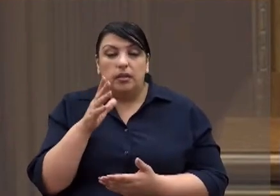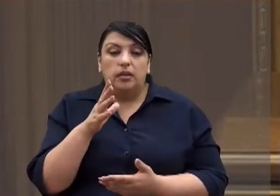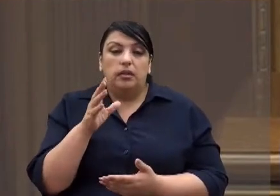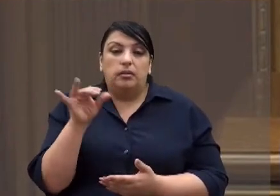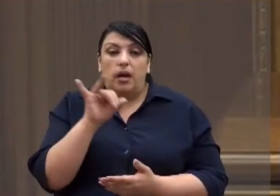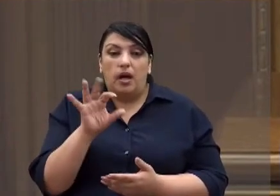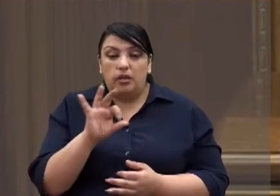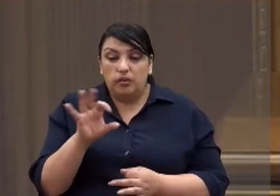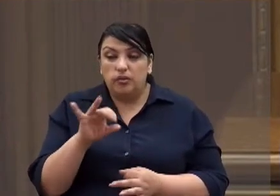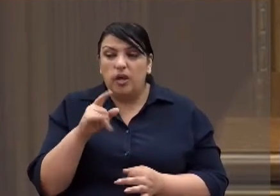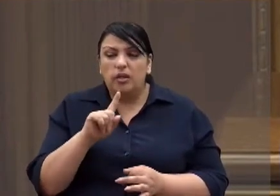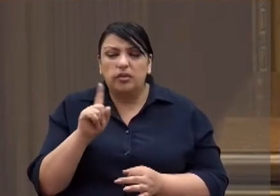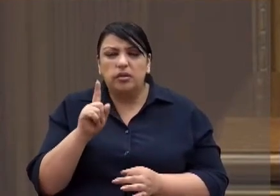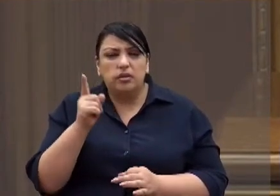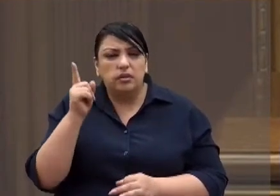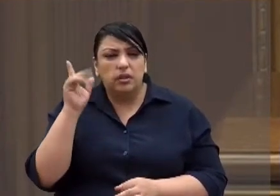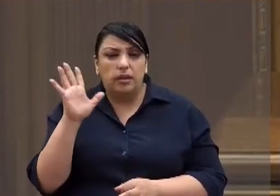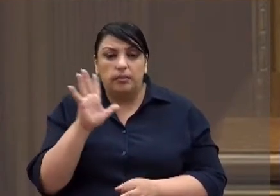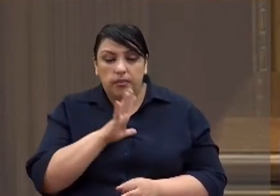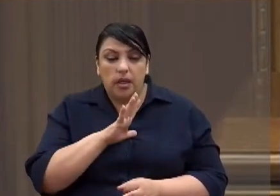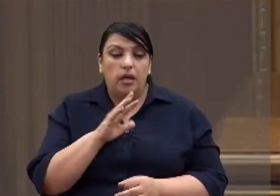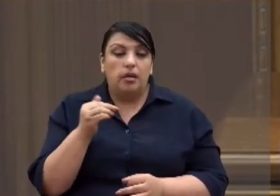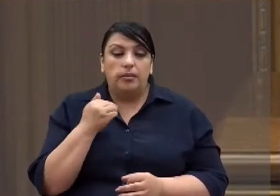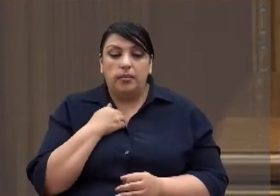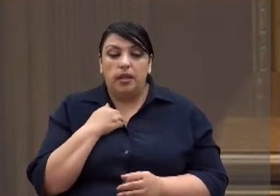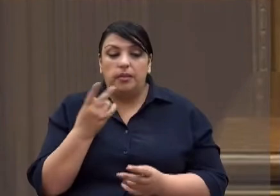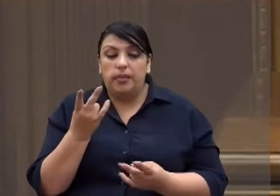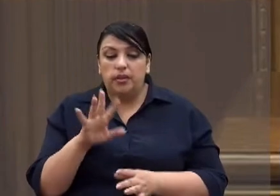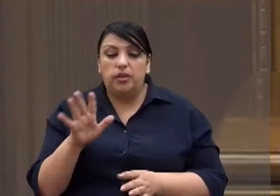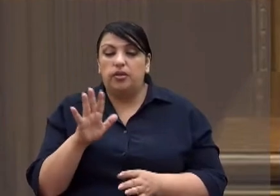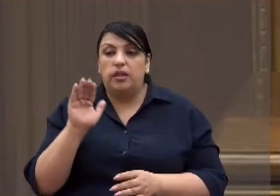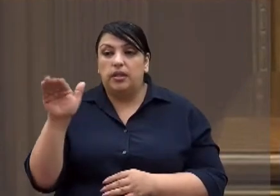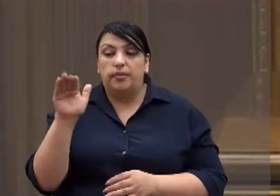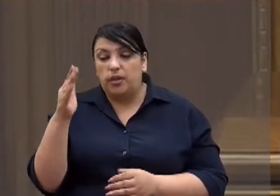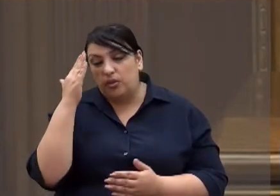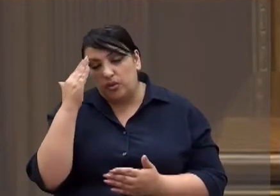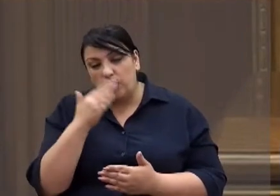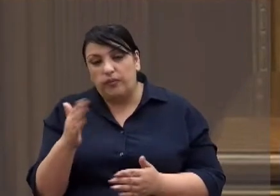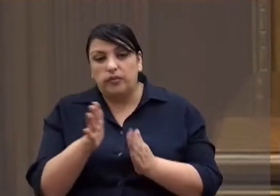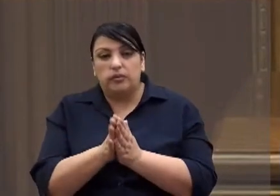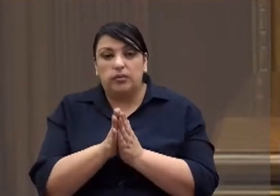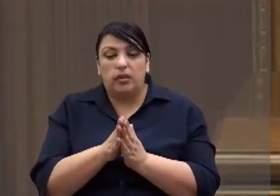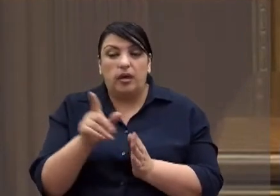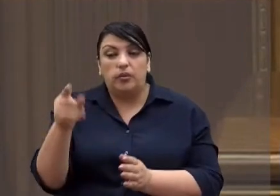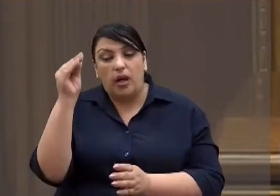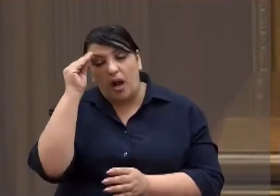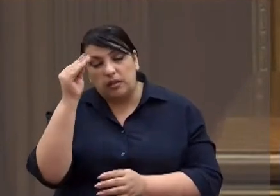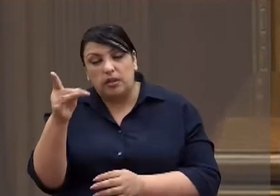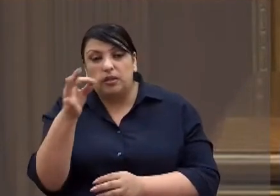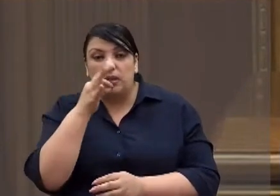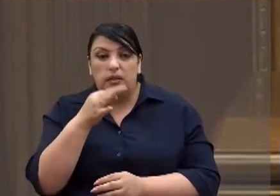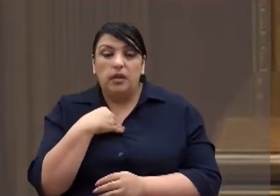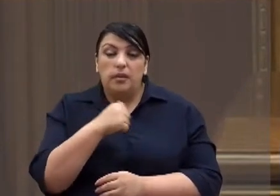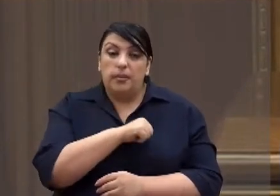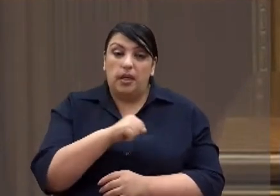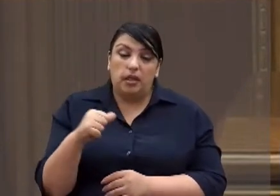ներկայիս հանգրվանում, որի շուրջ մենք չպետք է գնանք, դիմենք ժողովրդին և հարցնենք ժողովրդի կարծիքը։ Մենք